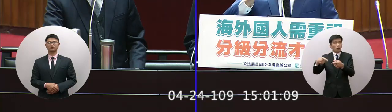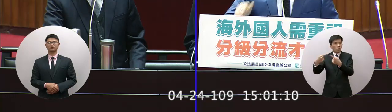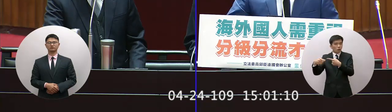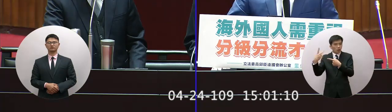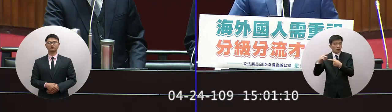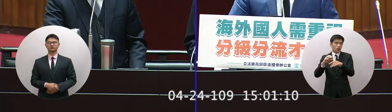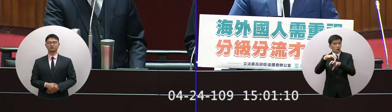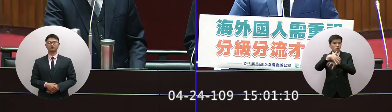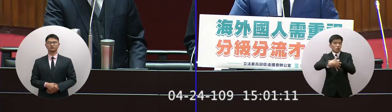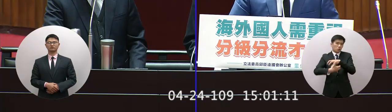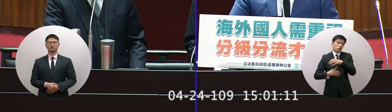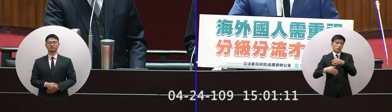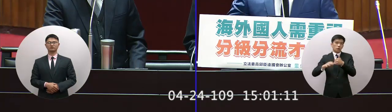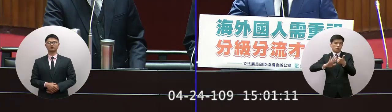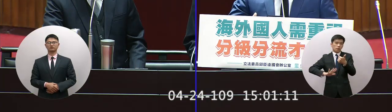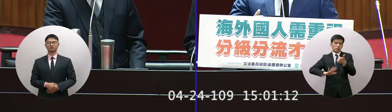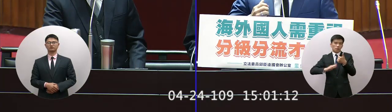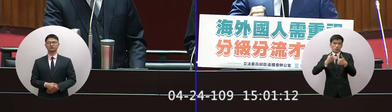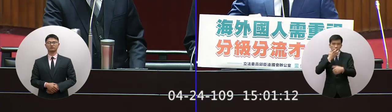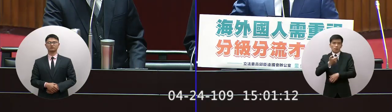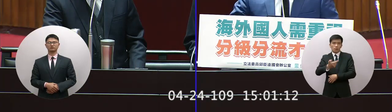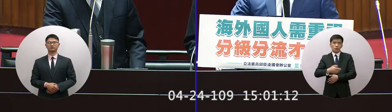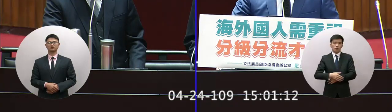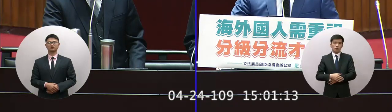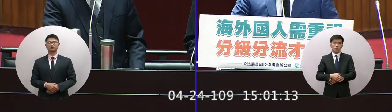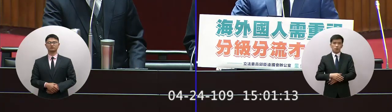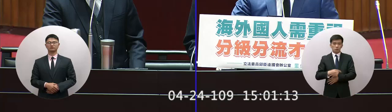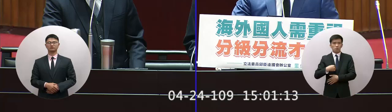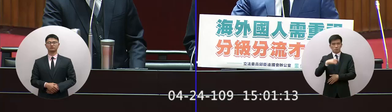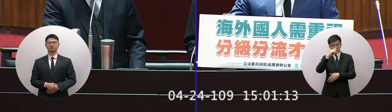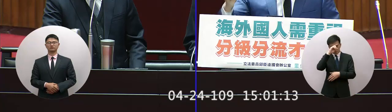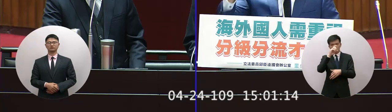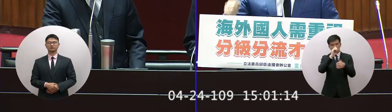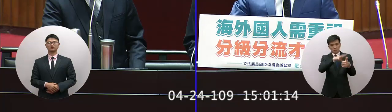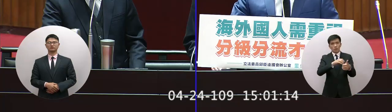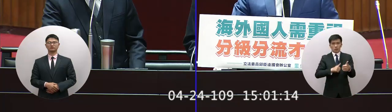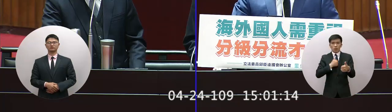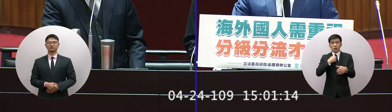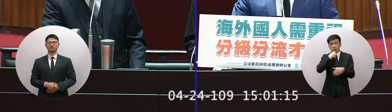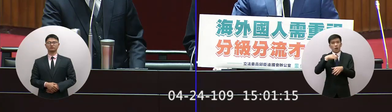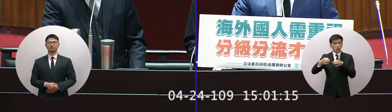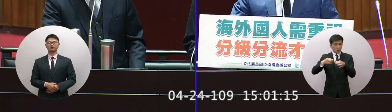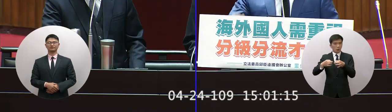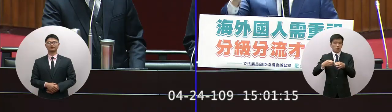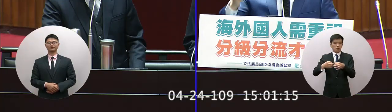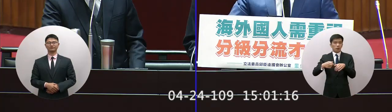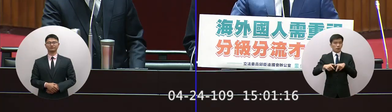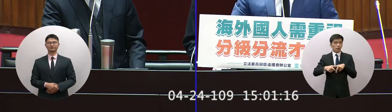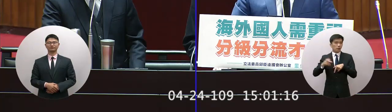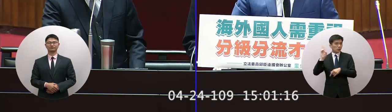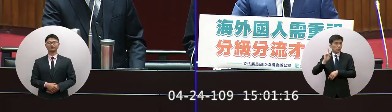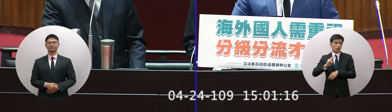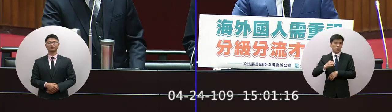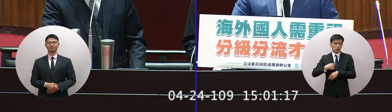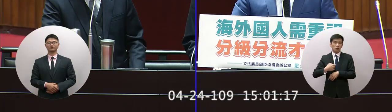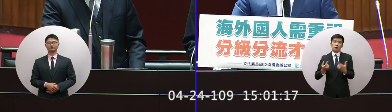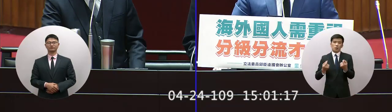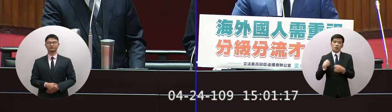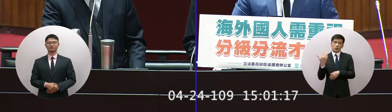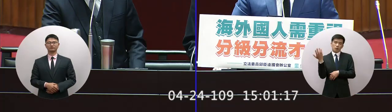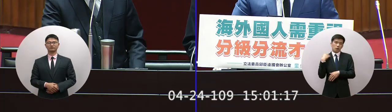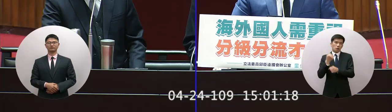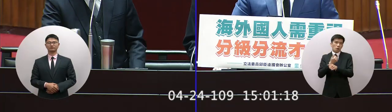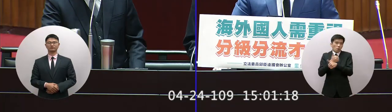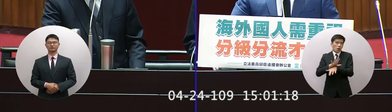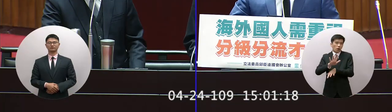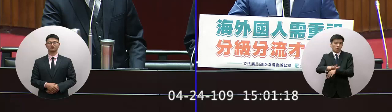在推广新南向，我现在要讲的是一个台商的心声，公建经的大家化新南向，大家拢总去，我嘛是新南向兼并，我